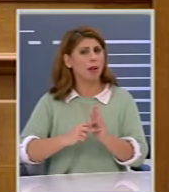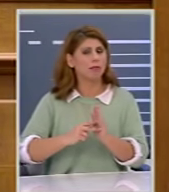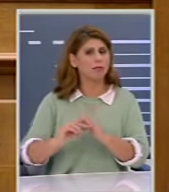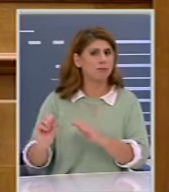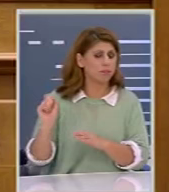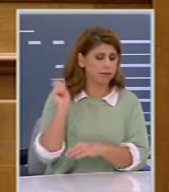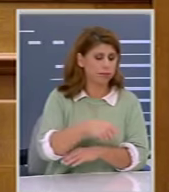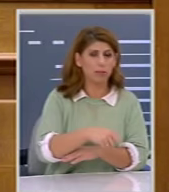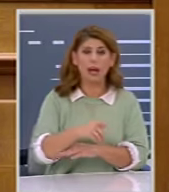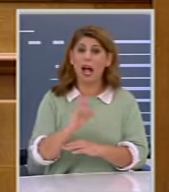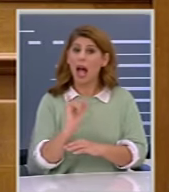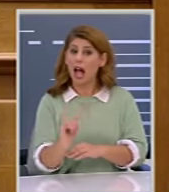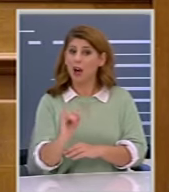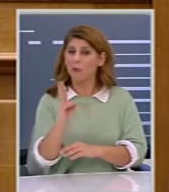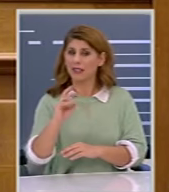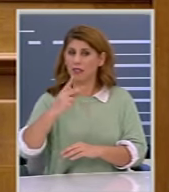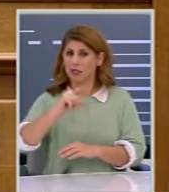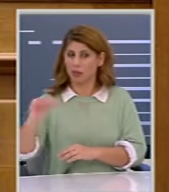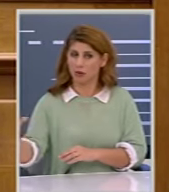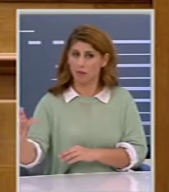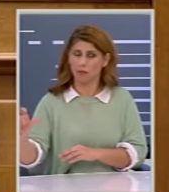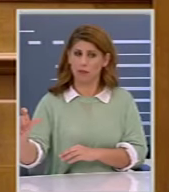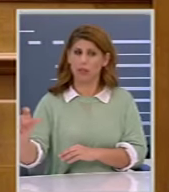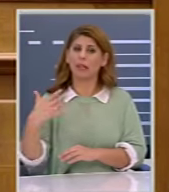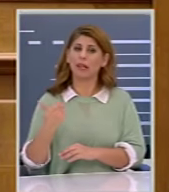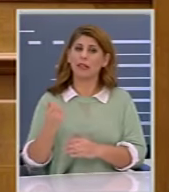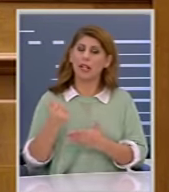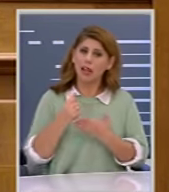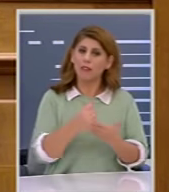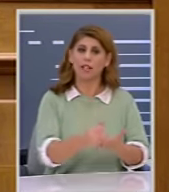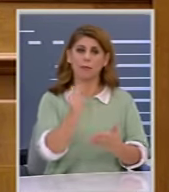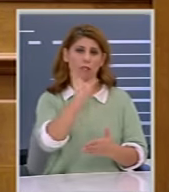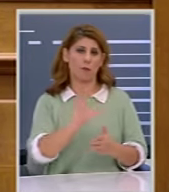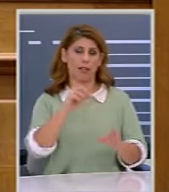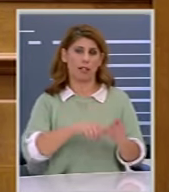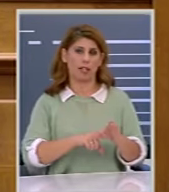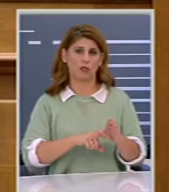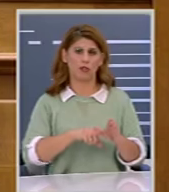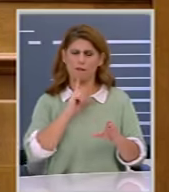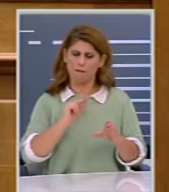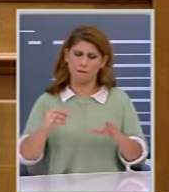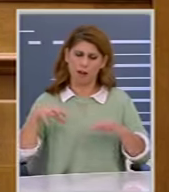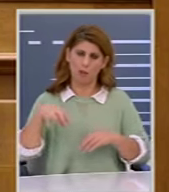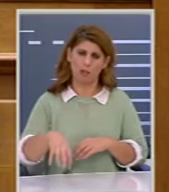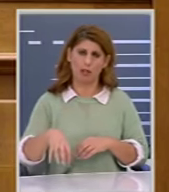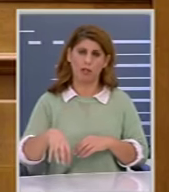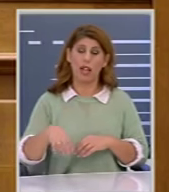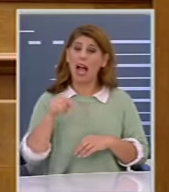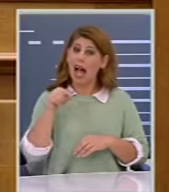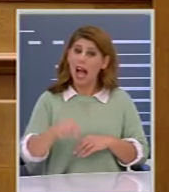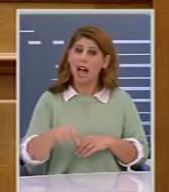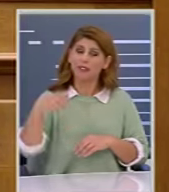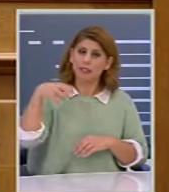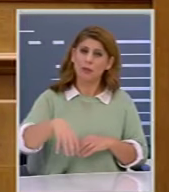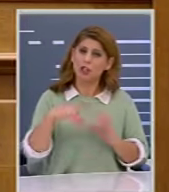30 δις εκτός από αυτά τα 70 ήταν τα χρήματα που ήρθαν από την Ευρωπαϊκή Ένωση την ίδια περίοδο. Αυτή λοιπόν την